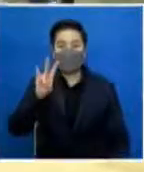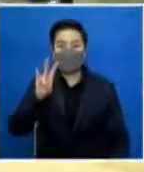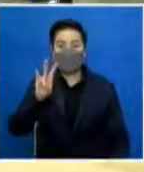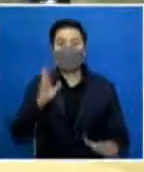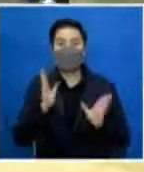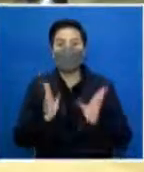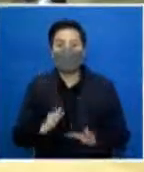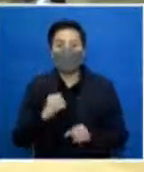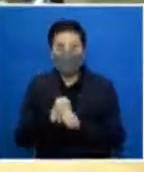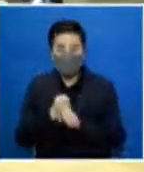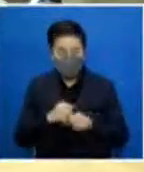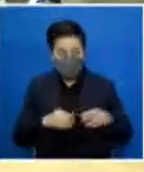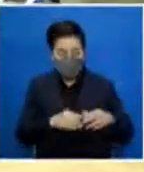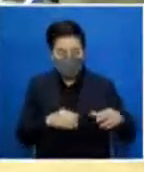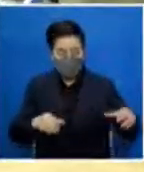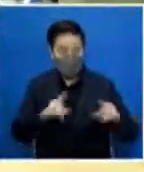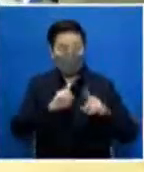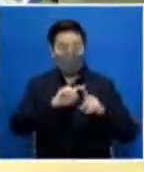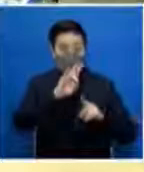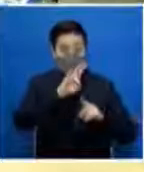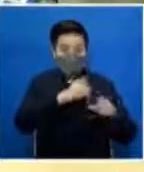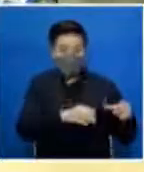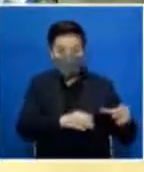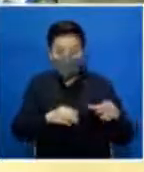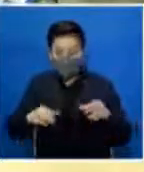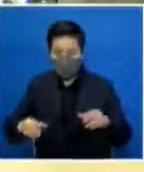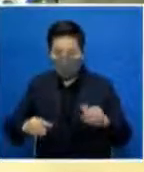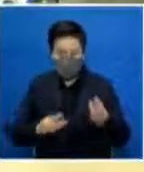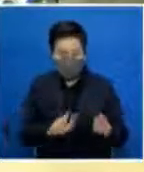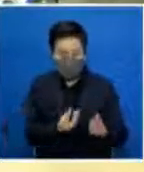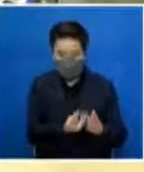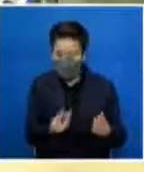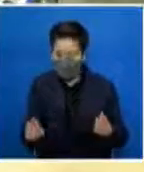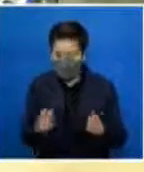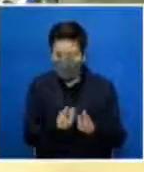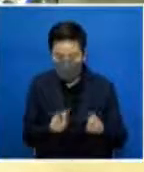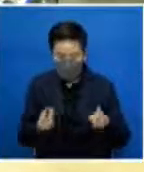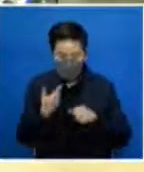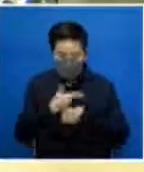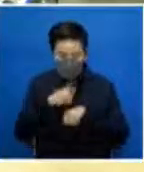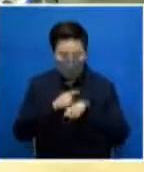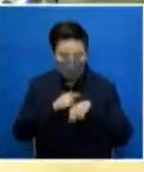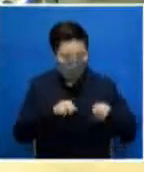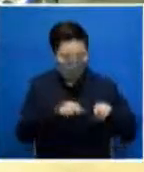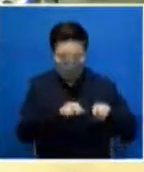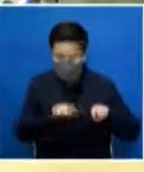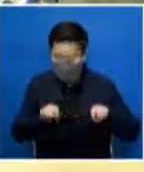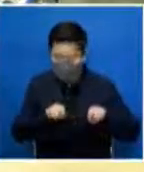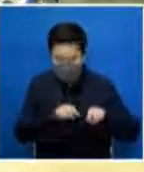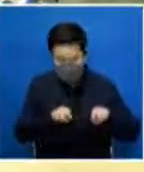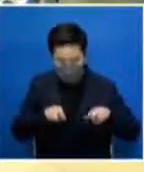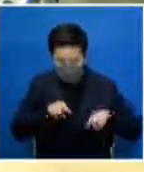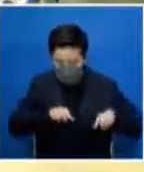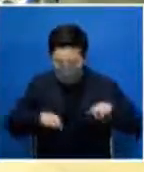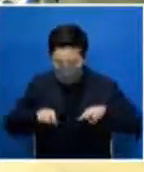พนักงานนำกล่องลูกบอลหมายเลข7มาให้ประธานกรรมการได้ทำการตรวจสอบค่ะ